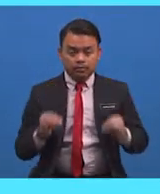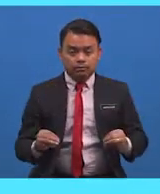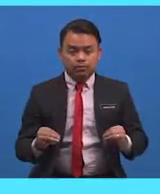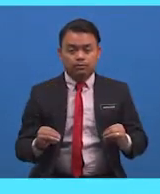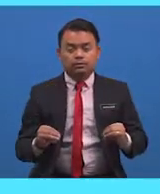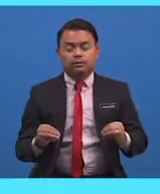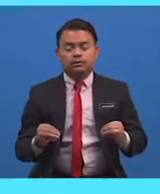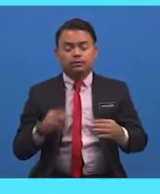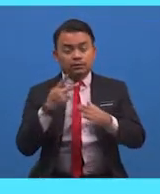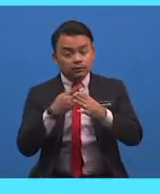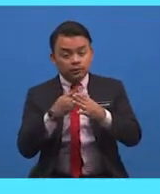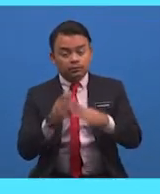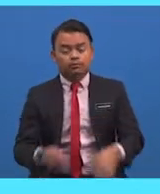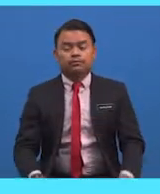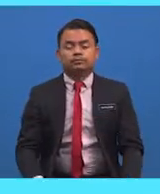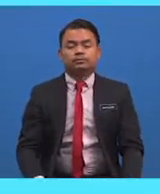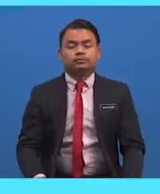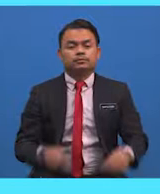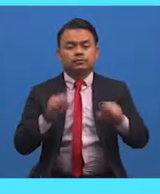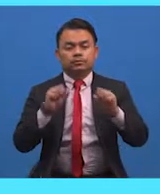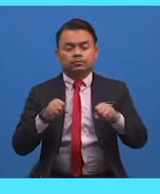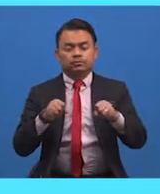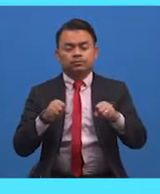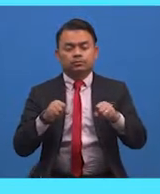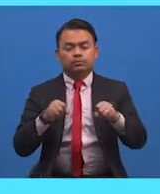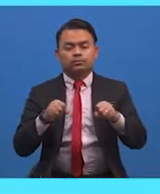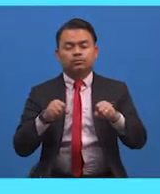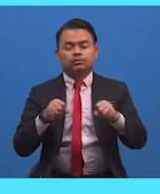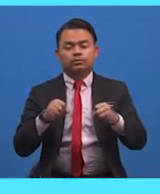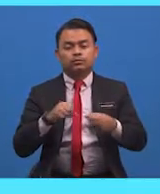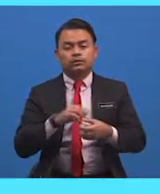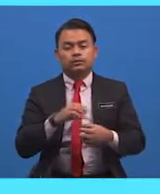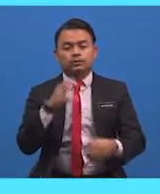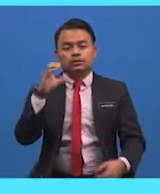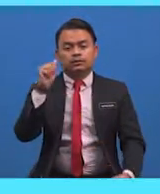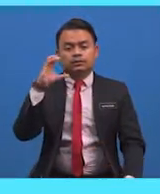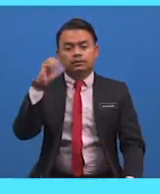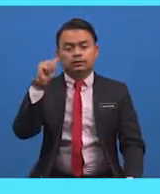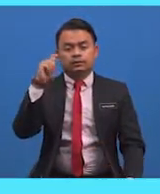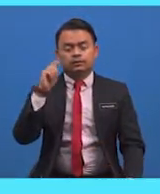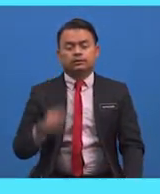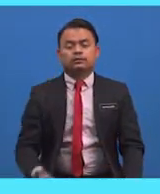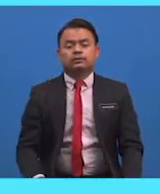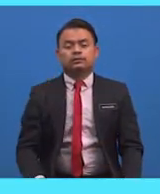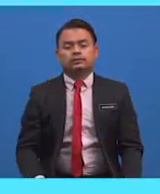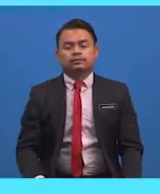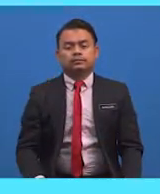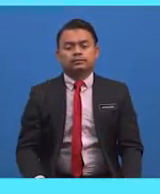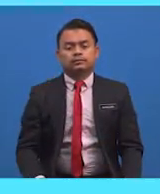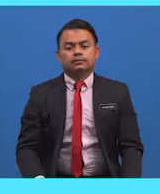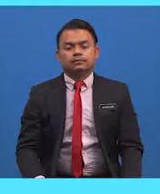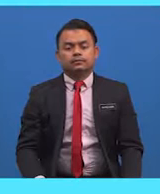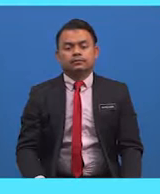manusia dan menyebabkan kecacatan kepada bayi yang baru lahir. Kesan keenam pula ialah